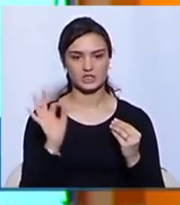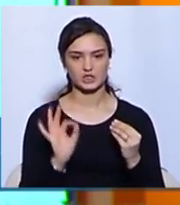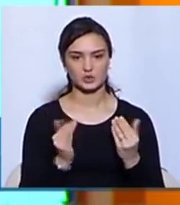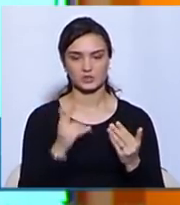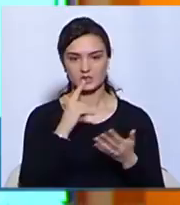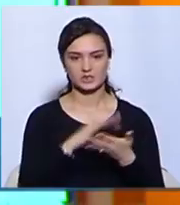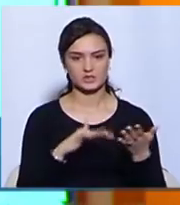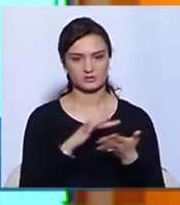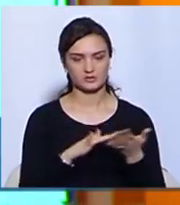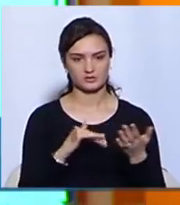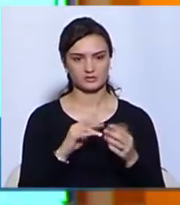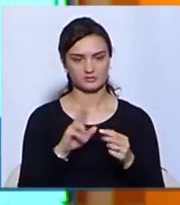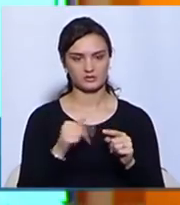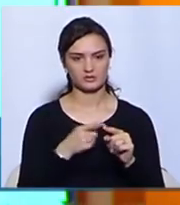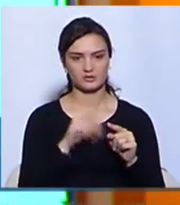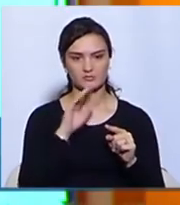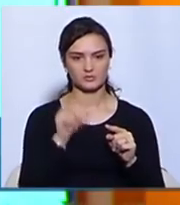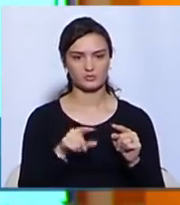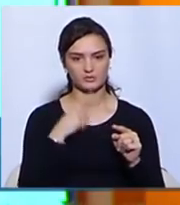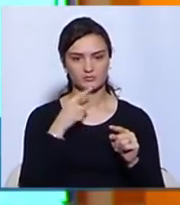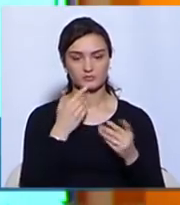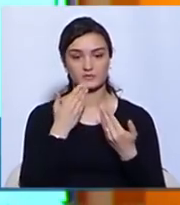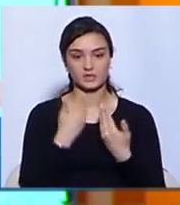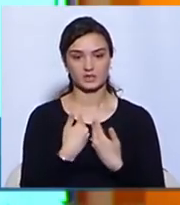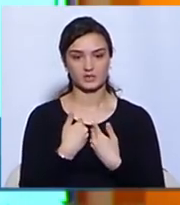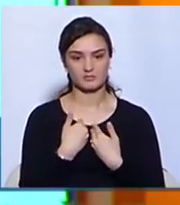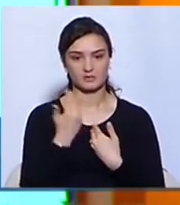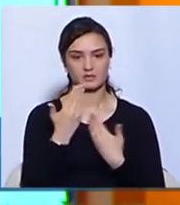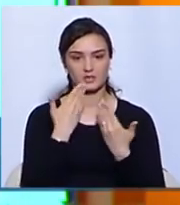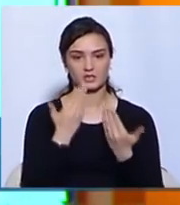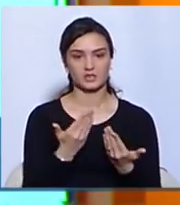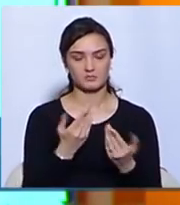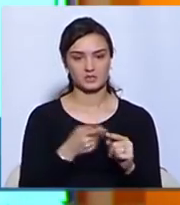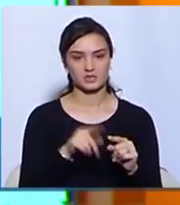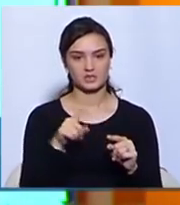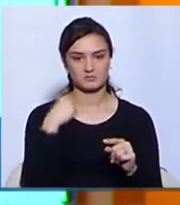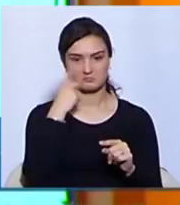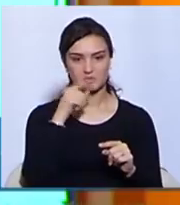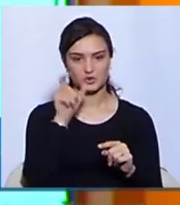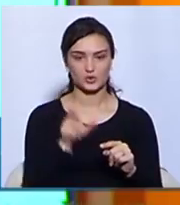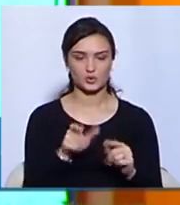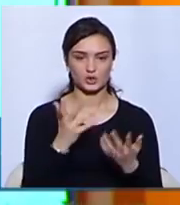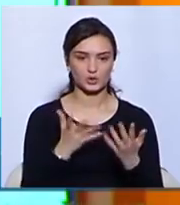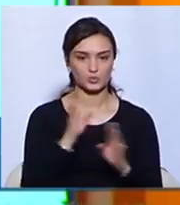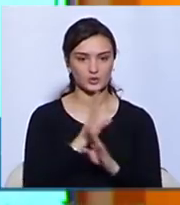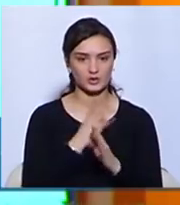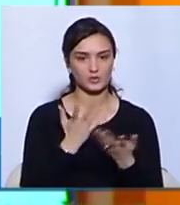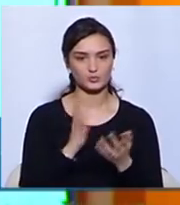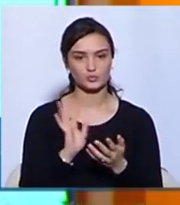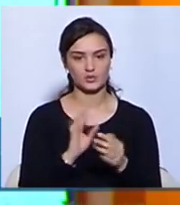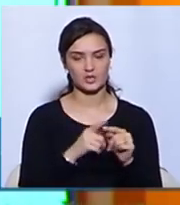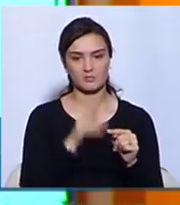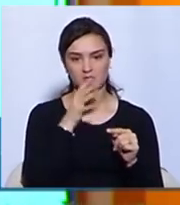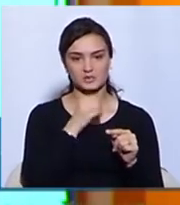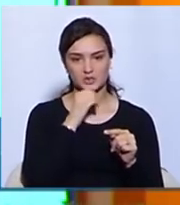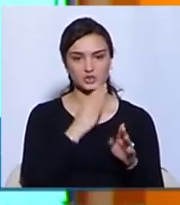ინტენსიური სისხლდენა და ქალბატონი ამბობს, გვეკითხება, თქვენ გეკითხებათ, ეს ფიზიოლოგიურია თუ არა ამ